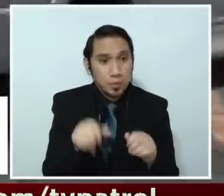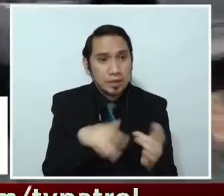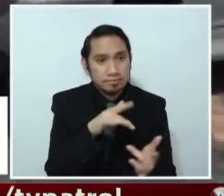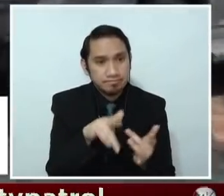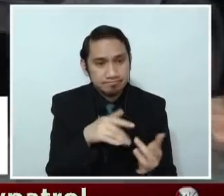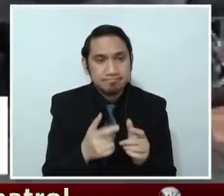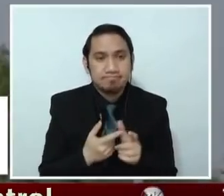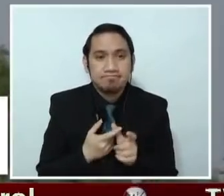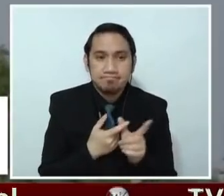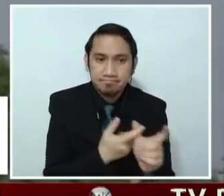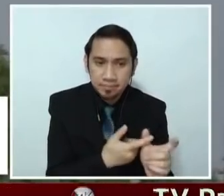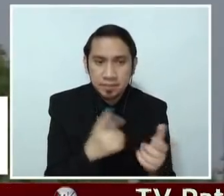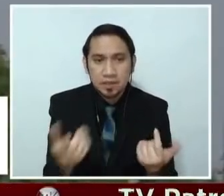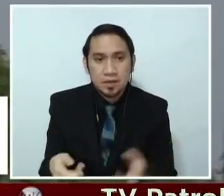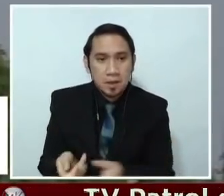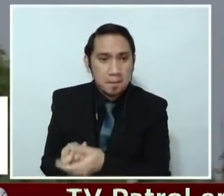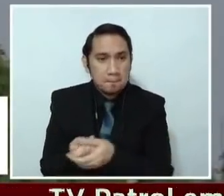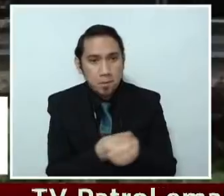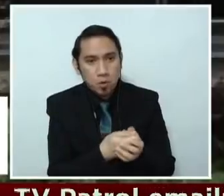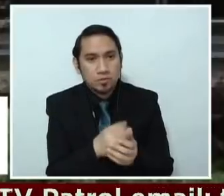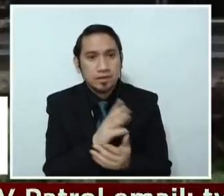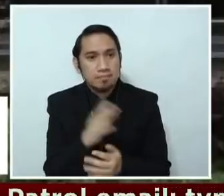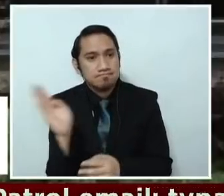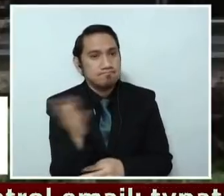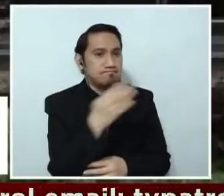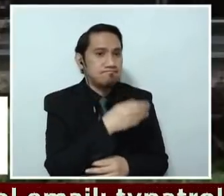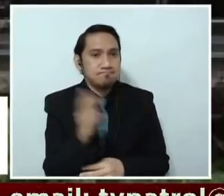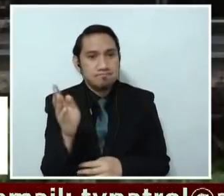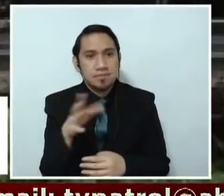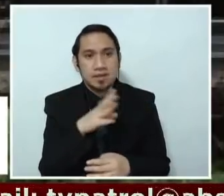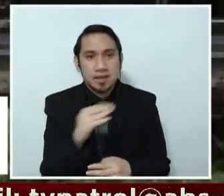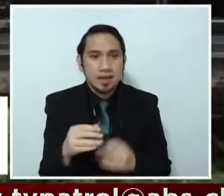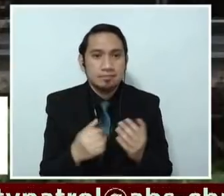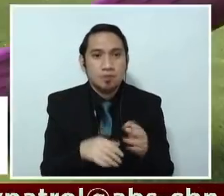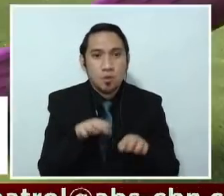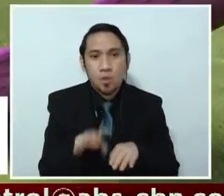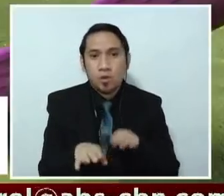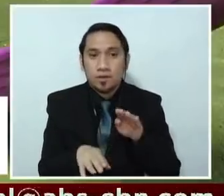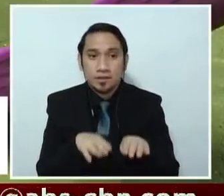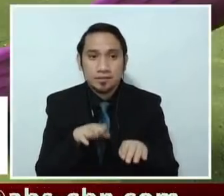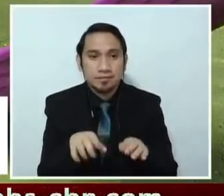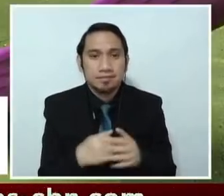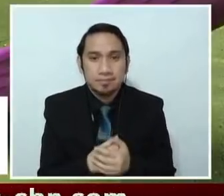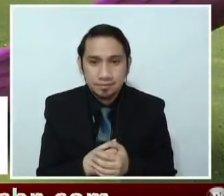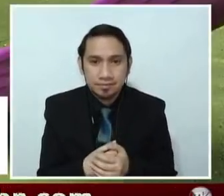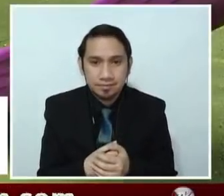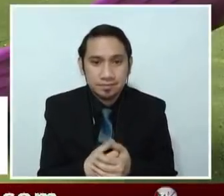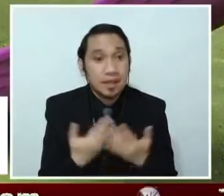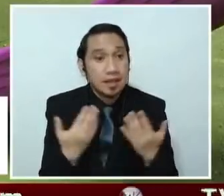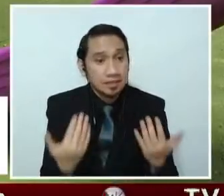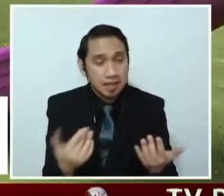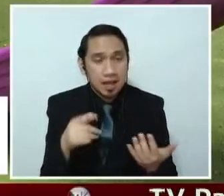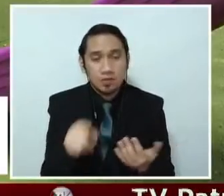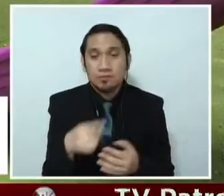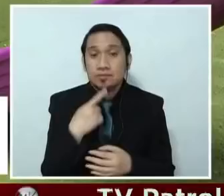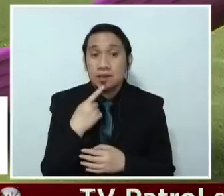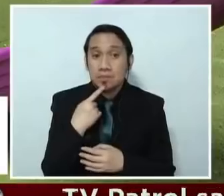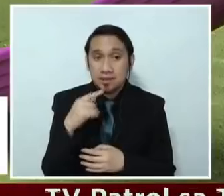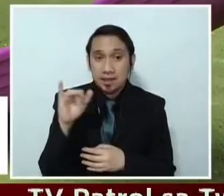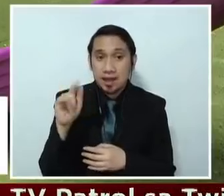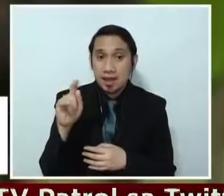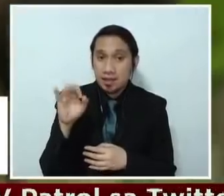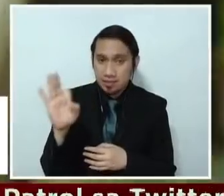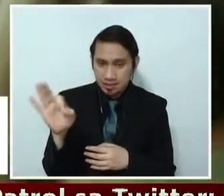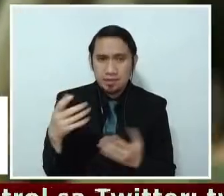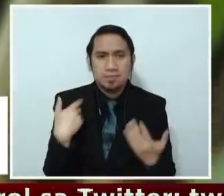jogging, golf, swimming, tennis at iba pang non-contact sports. Alinsunod sa utos ng IATF,